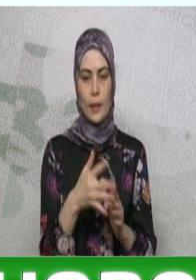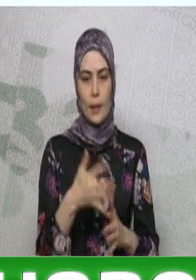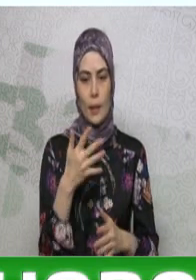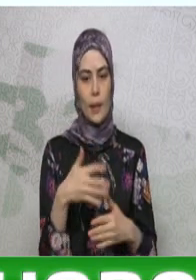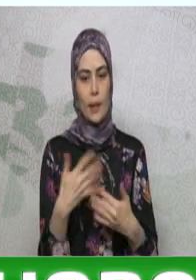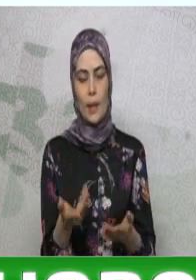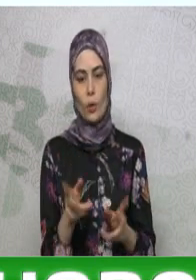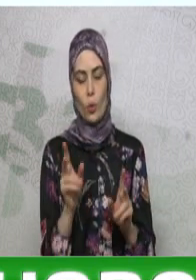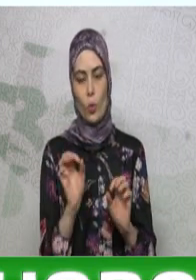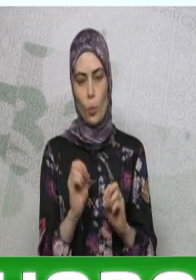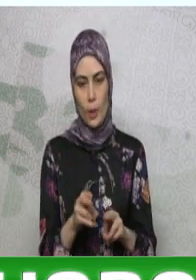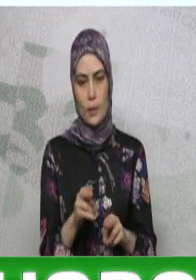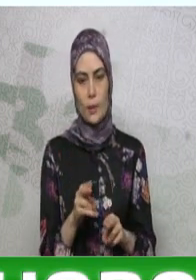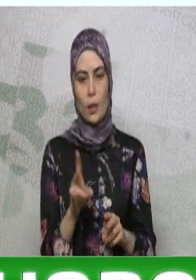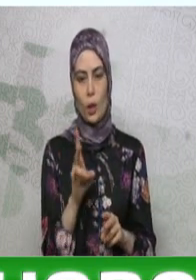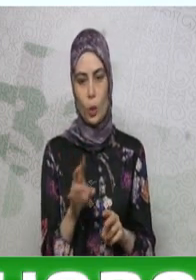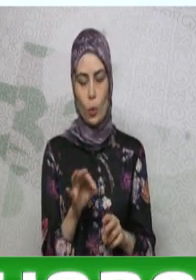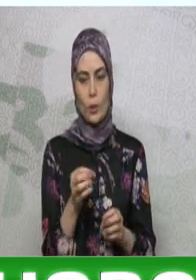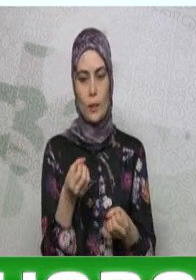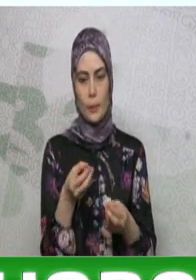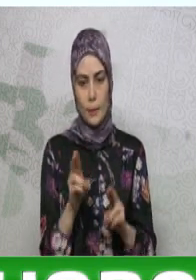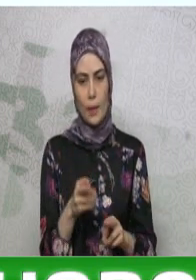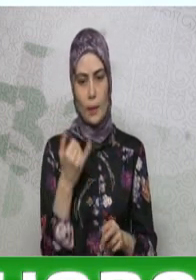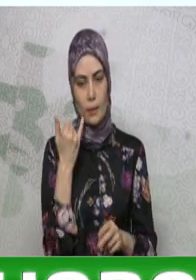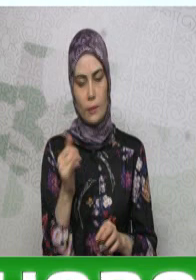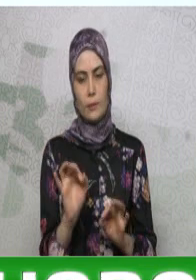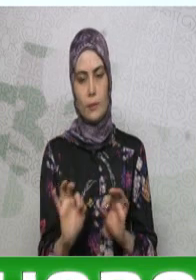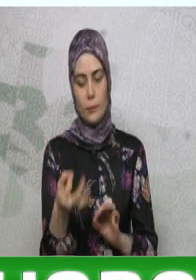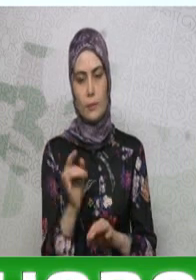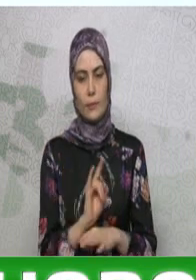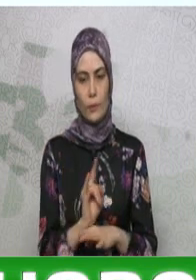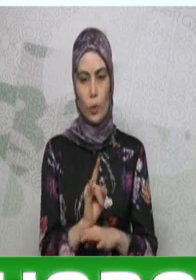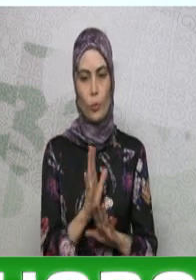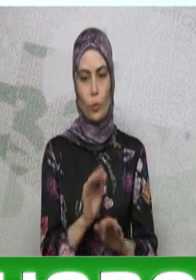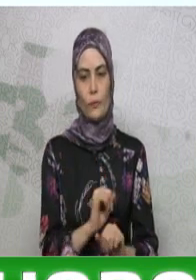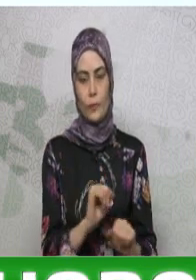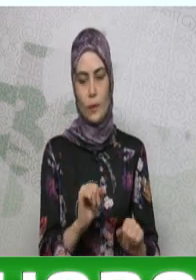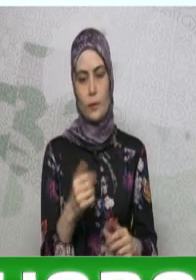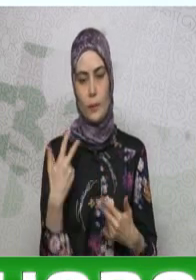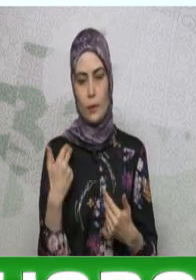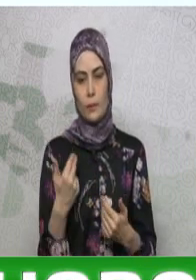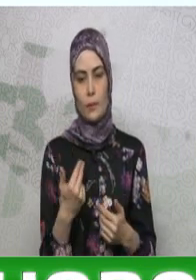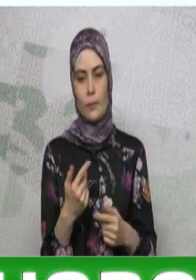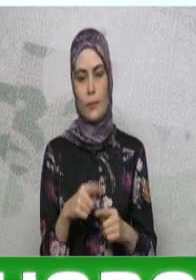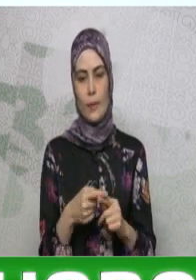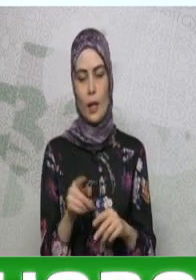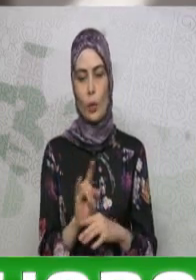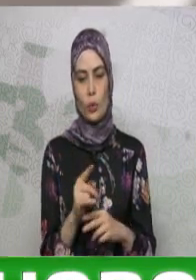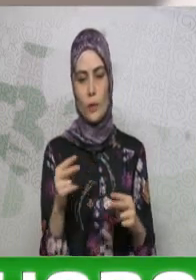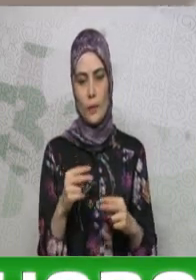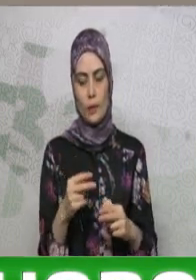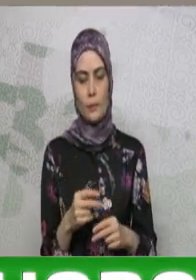нет опасности террористического акта, но при этом намеренно сообщает властям ложные сведения об угрозе